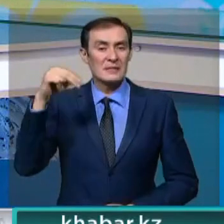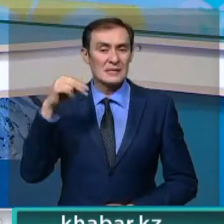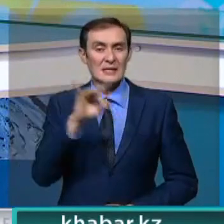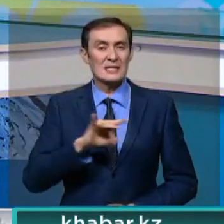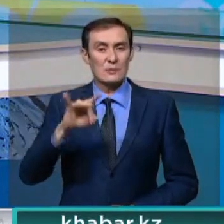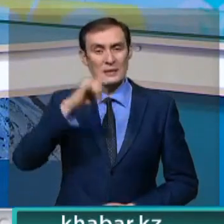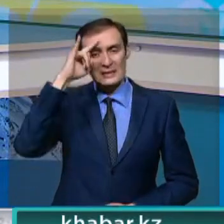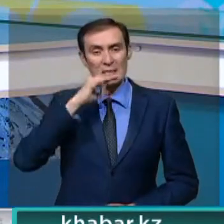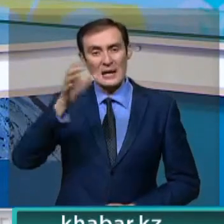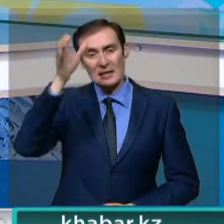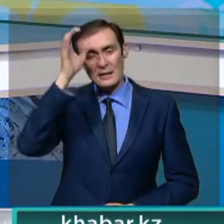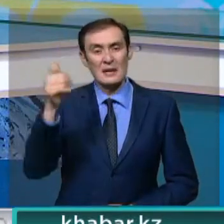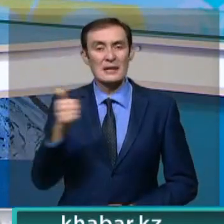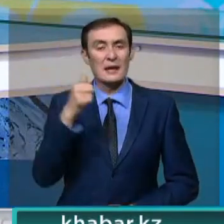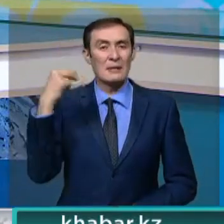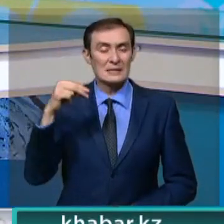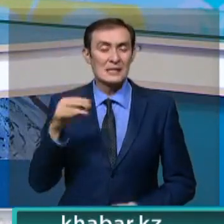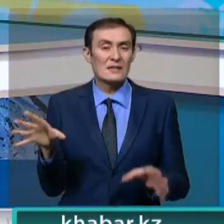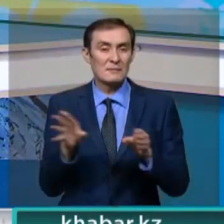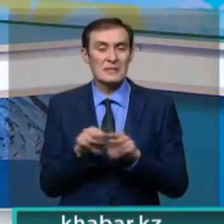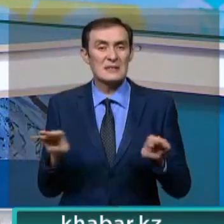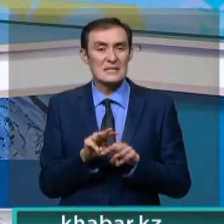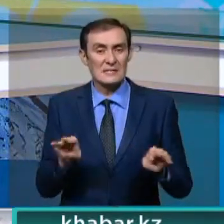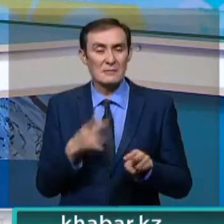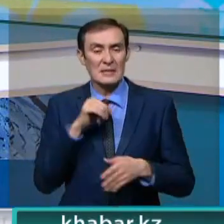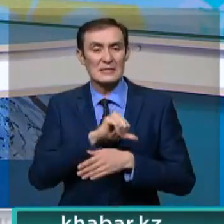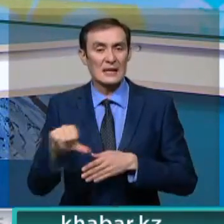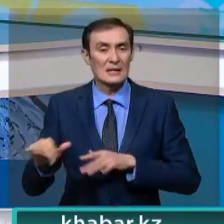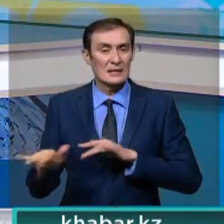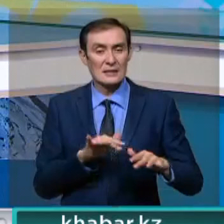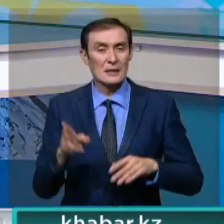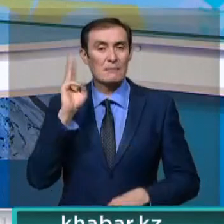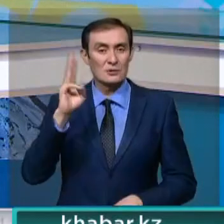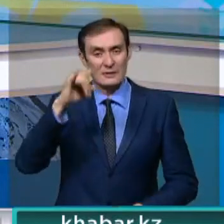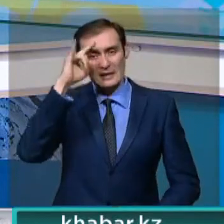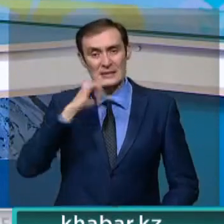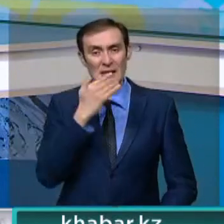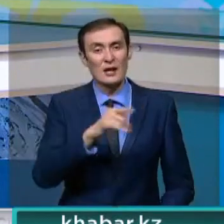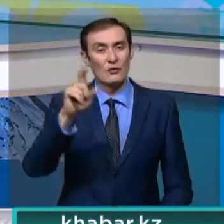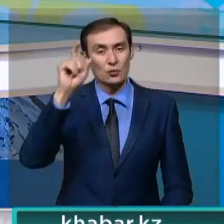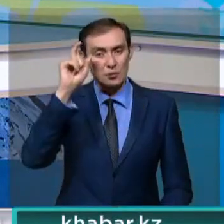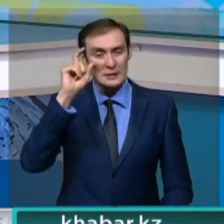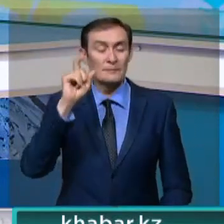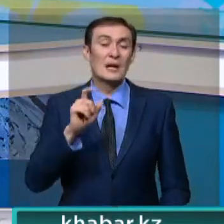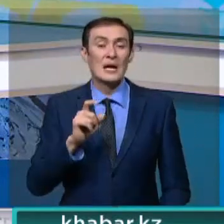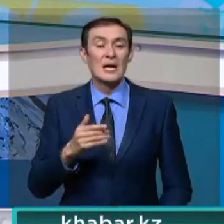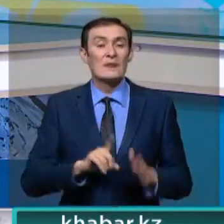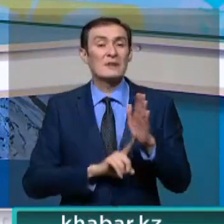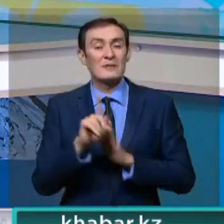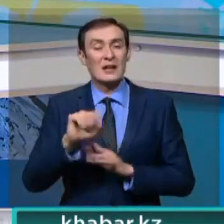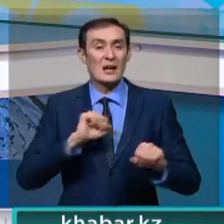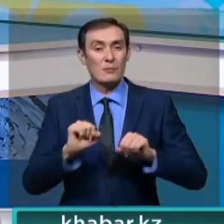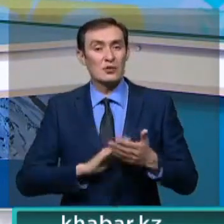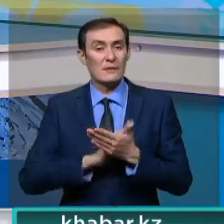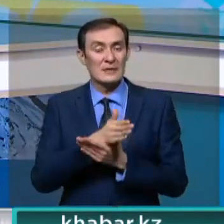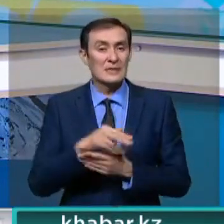Республики Казахстан и Академией Ельбасы совместно с Министерством иностранных дел и посольством Казахстана в Турции. В преддверии рабочего визита в